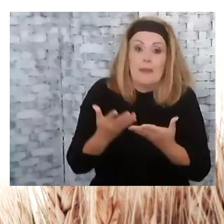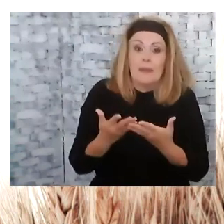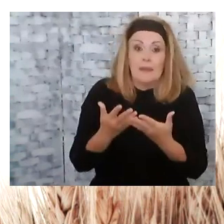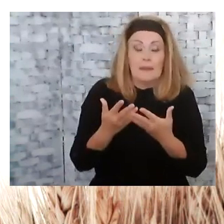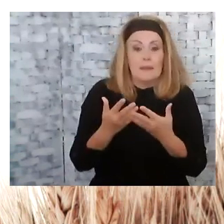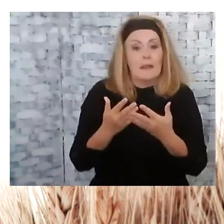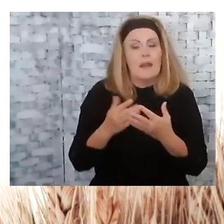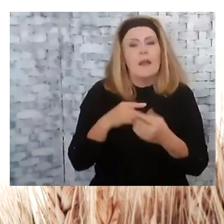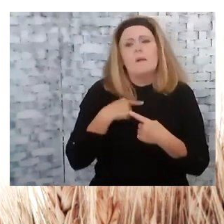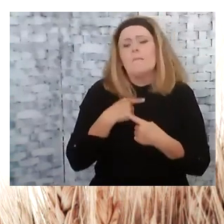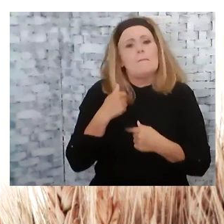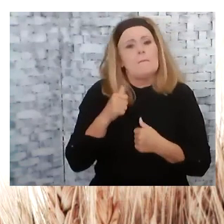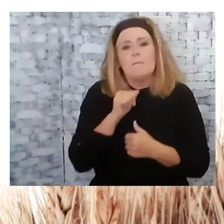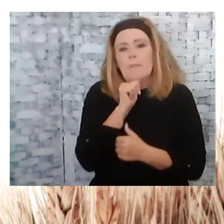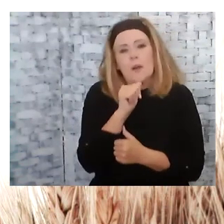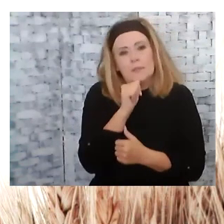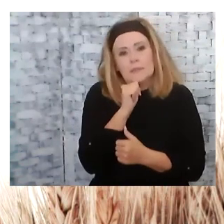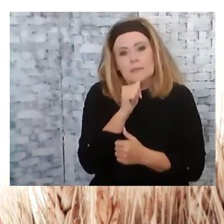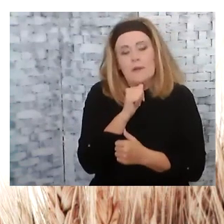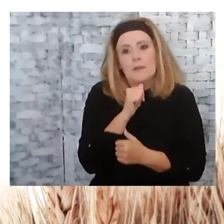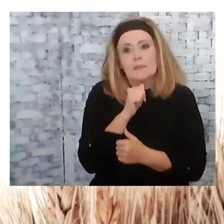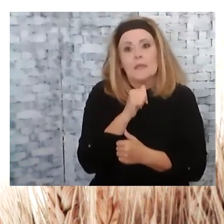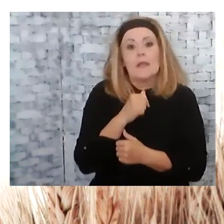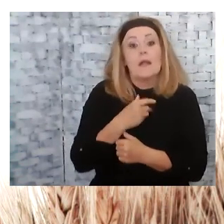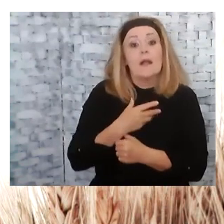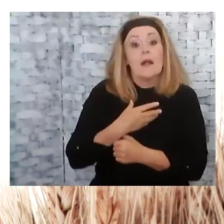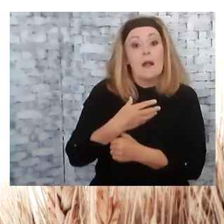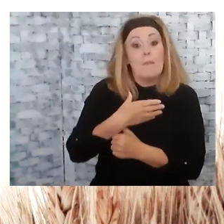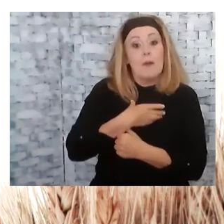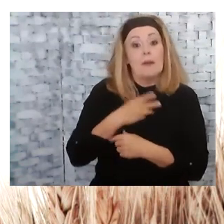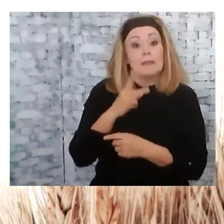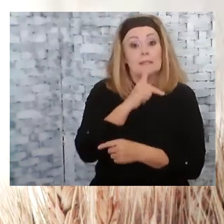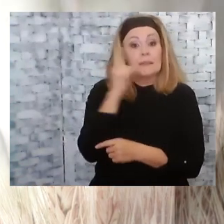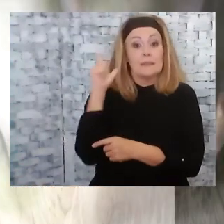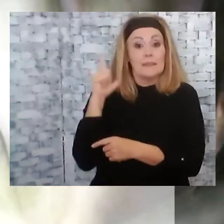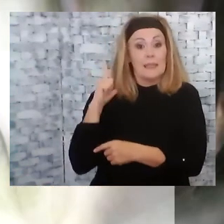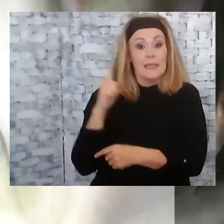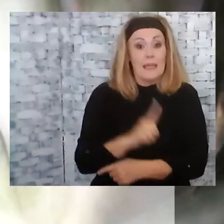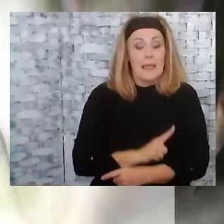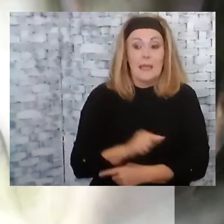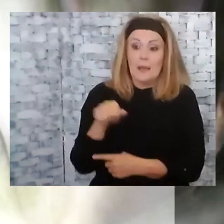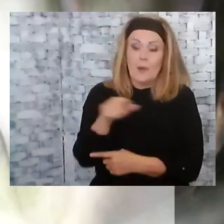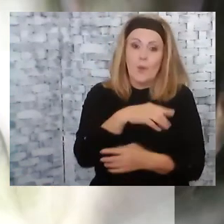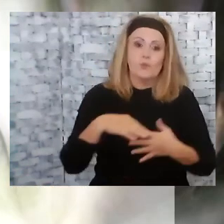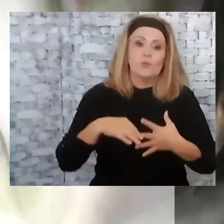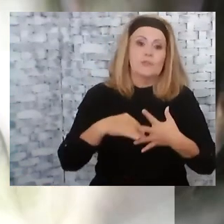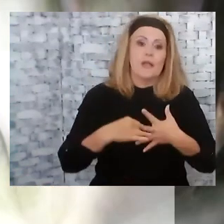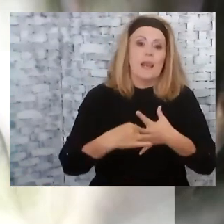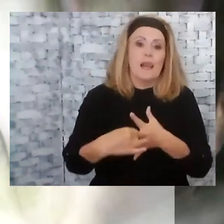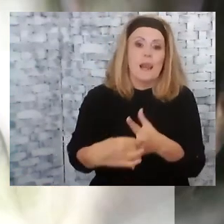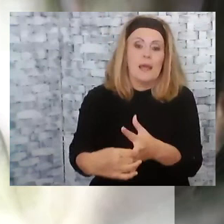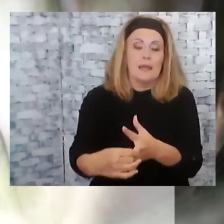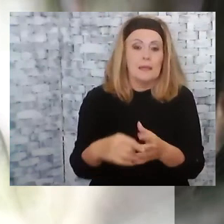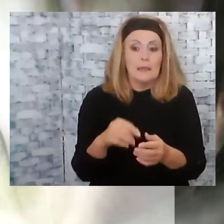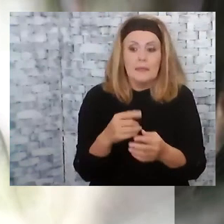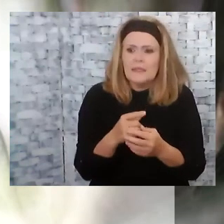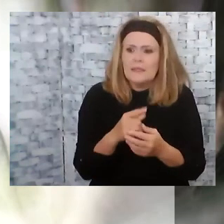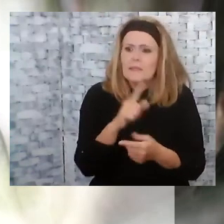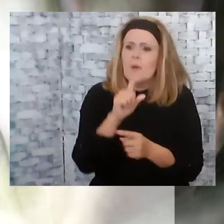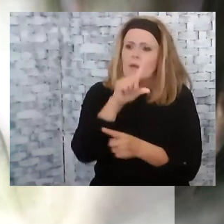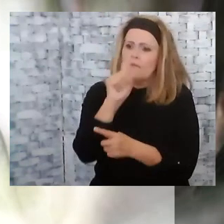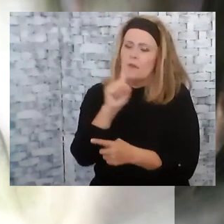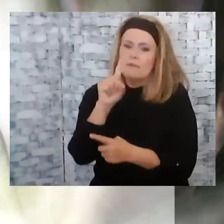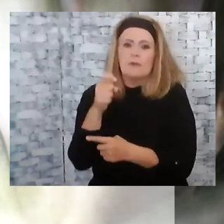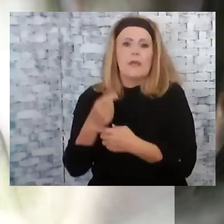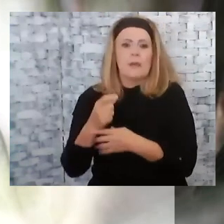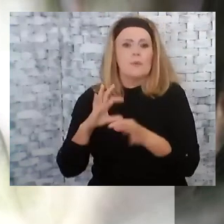het, wat jou situasie ook al is, mag die Here jou ook in dit lei. Vriende, dan is hier 'n paar vrae waaroor jy